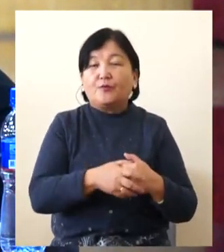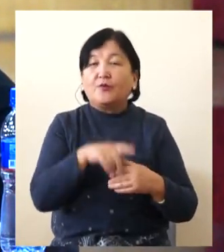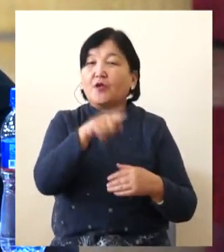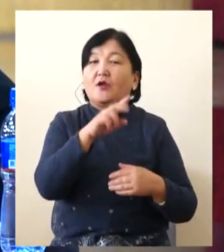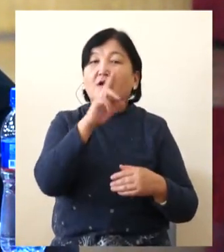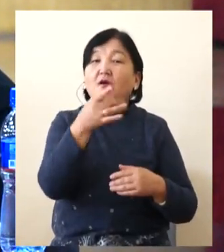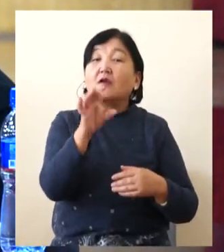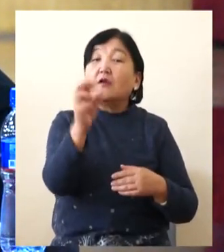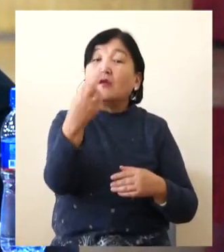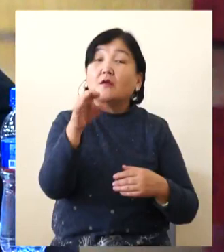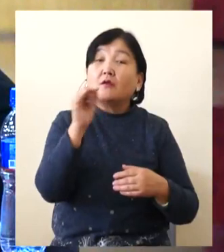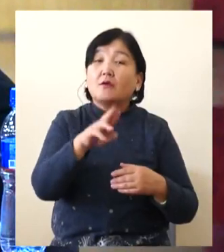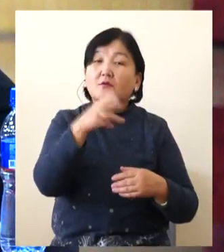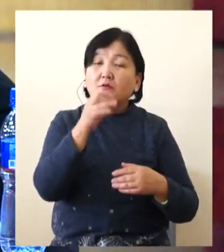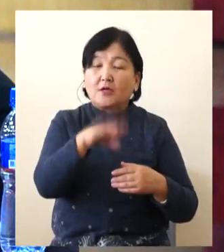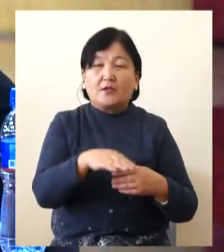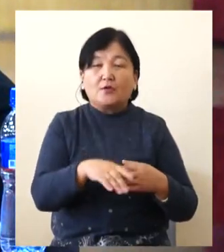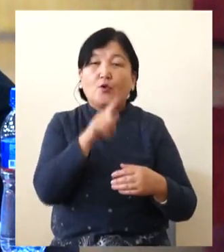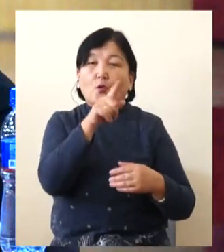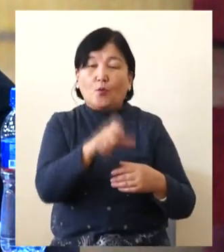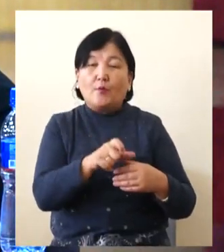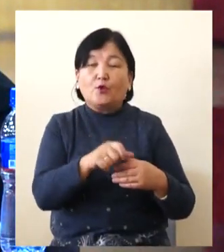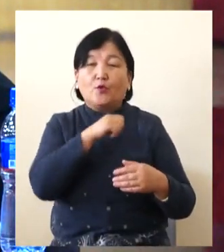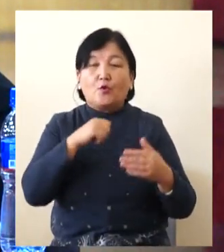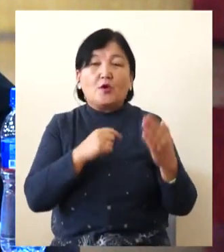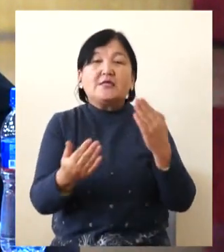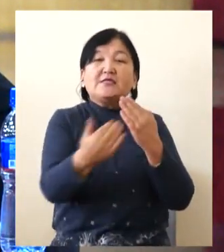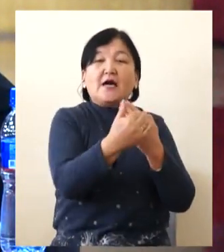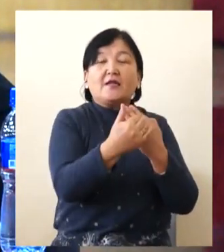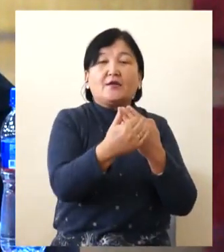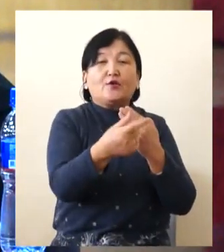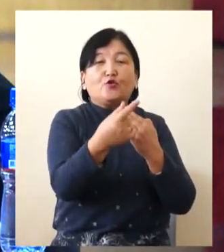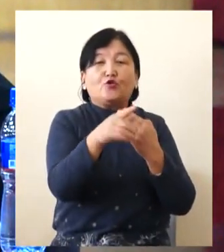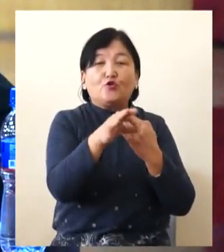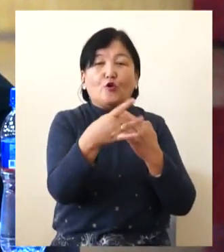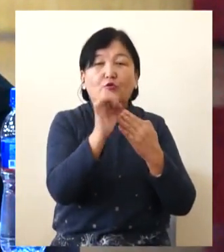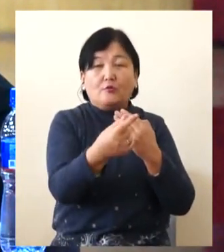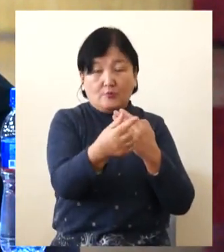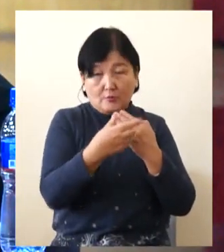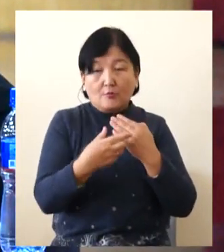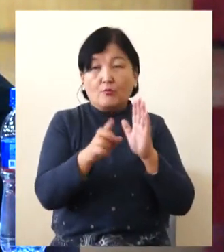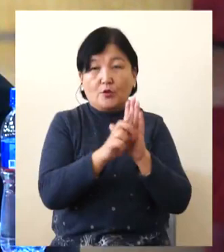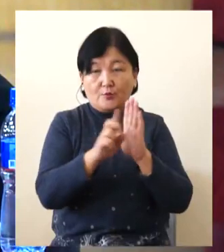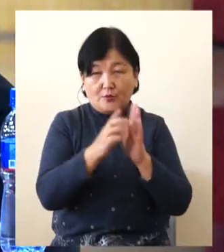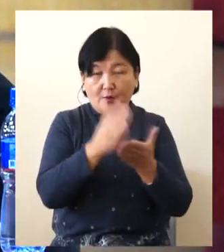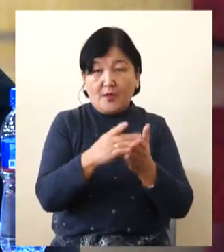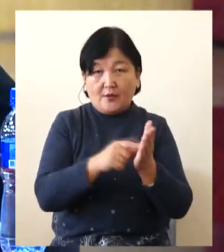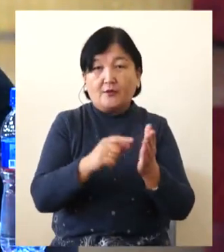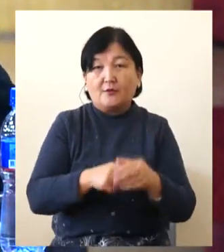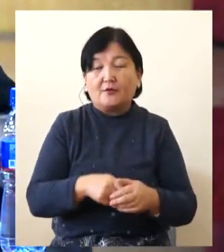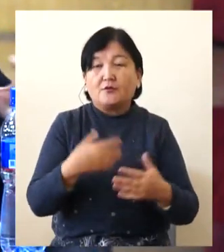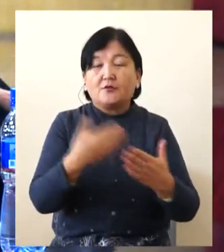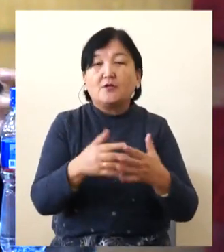хэцүү яагаад энэ кредит карт учраас тэр хүн цаанаа төлөх юм тавиаж ижил карт тавиахгүй бол тийм. Жишээл Америкийн эдийн засгийн хэсэний ш.